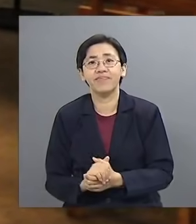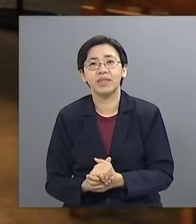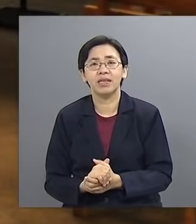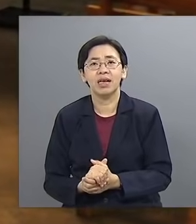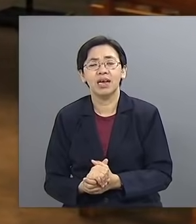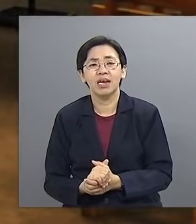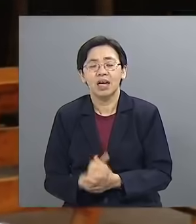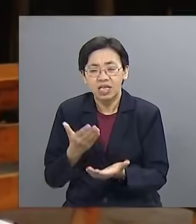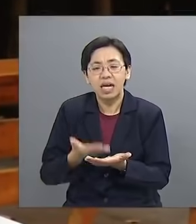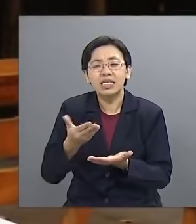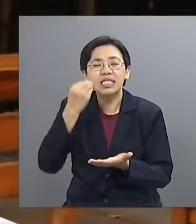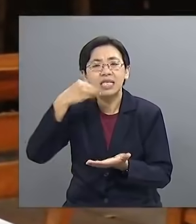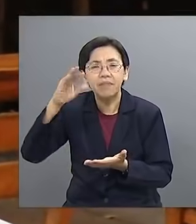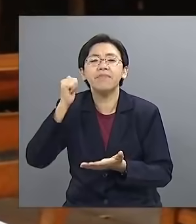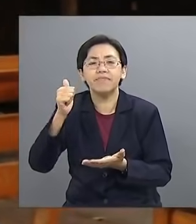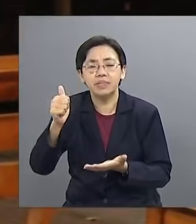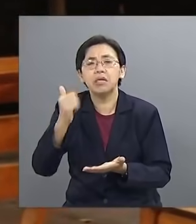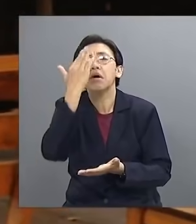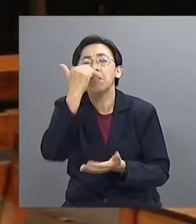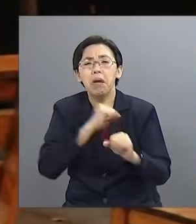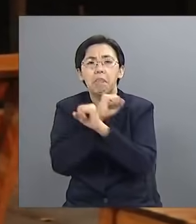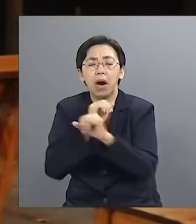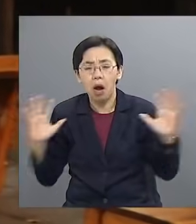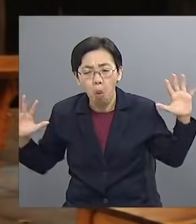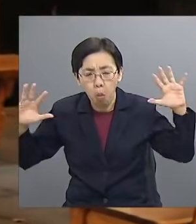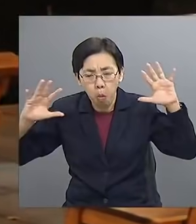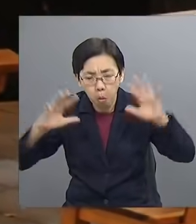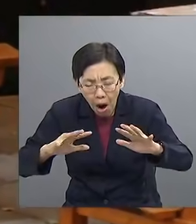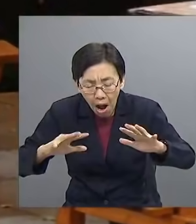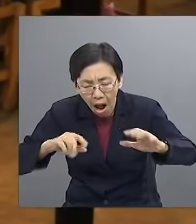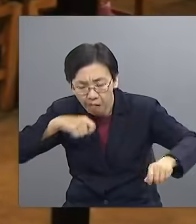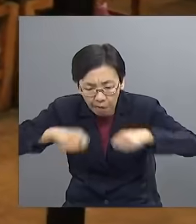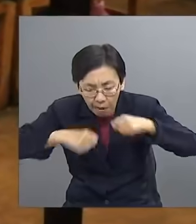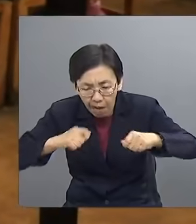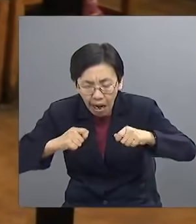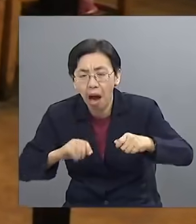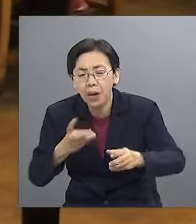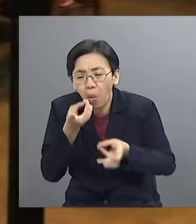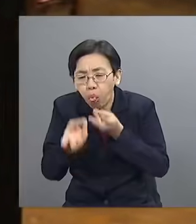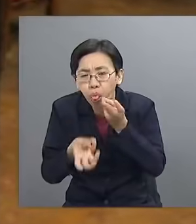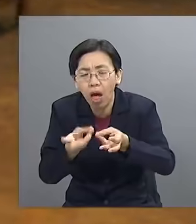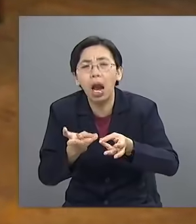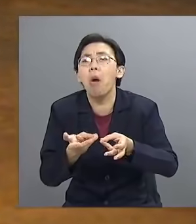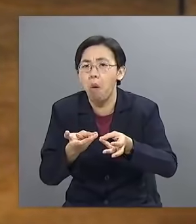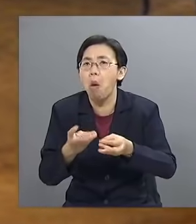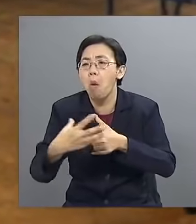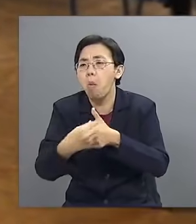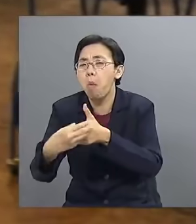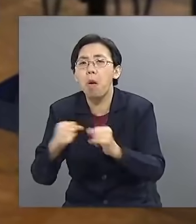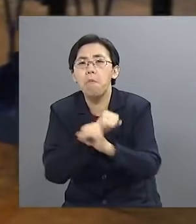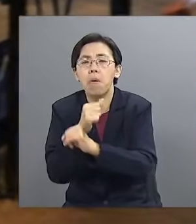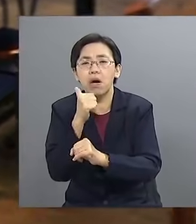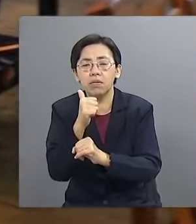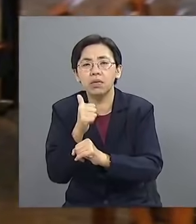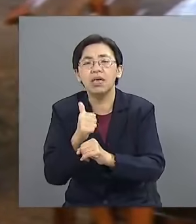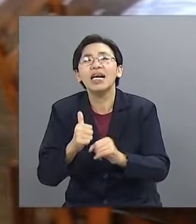ลับไปกินที่บ้านลดความแออัดของผู้คนในการทานอาหารกันว่าอย่างนั้นเถอะนะคะคือพูดง่ายๆวัฒนธรรมการกินของค